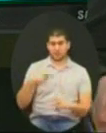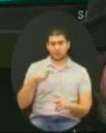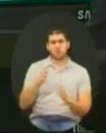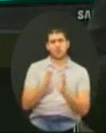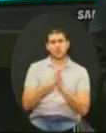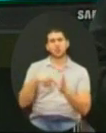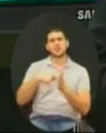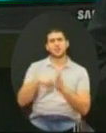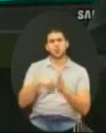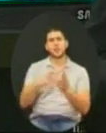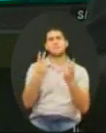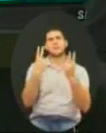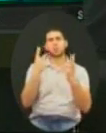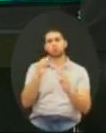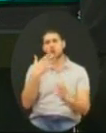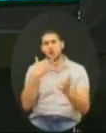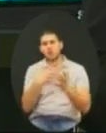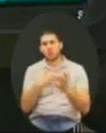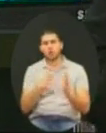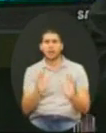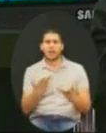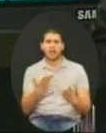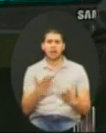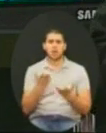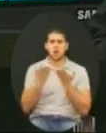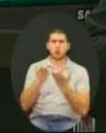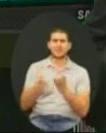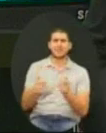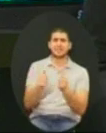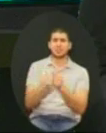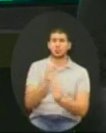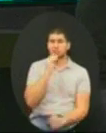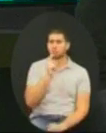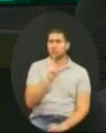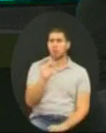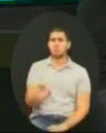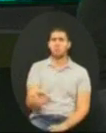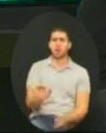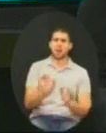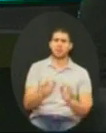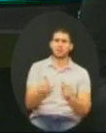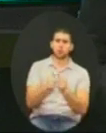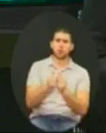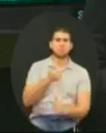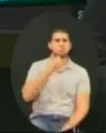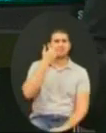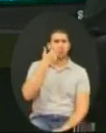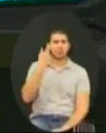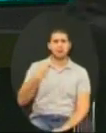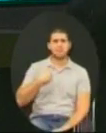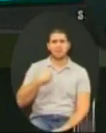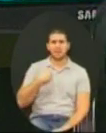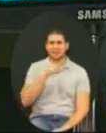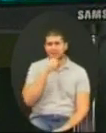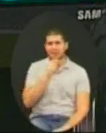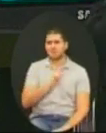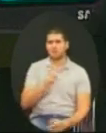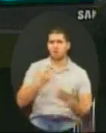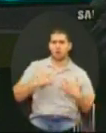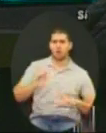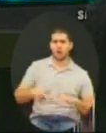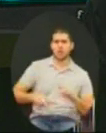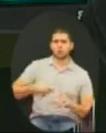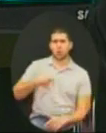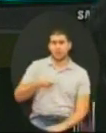גם תיקון במהות, כדי לראות איך זה מסייע לזוגות צעירים, אבל לא פוגע בזוגות מבוגרים בפנסיה, ואיך לא מגלגלים את זה על